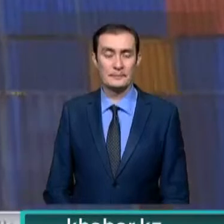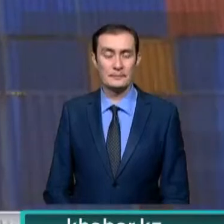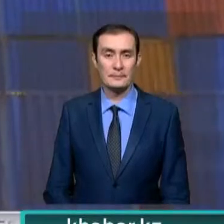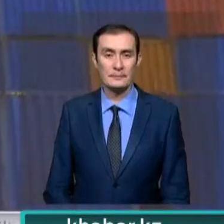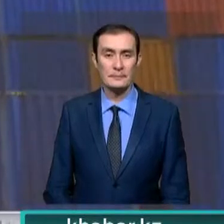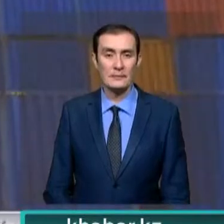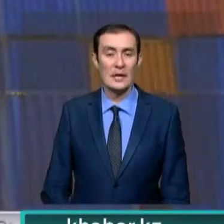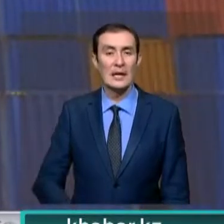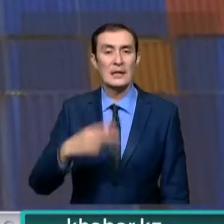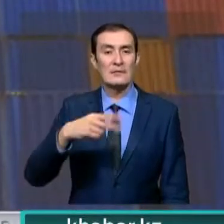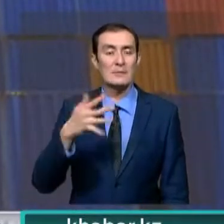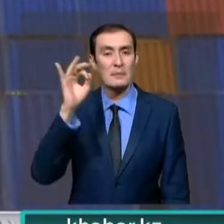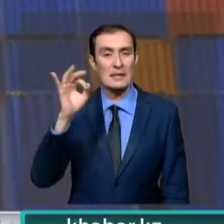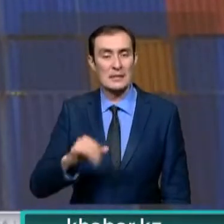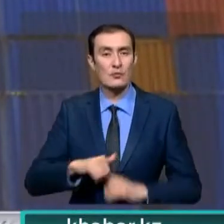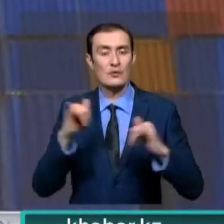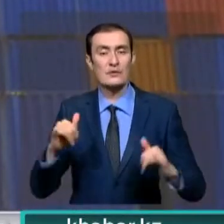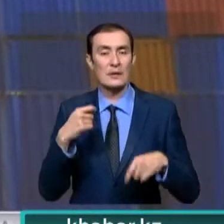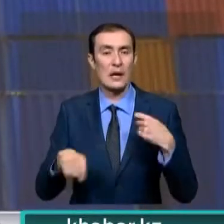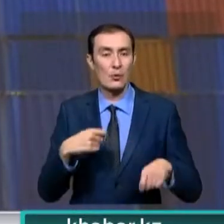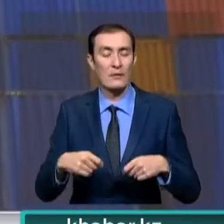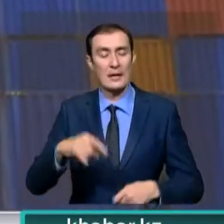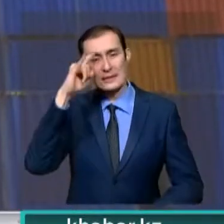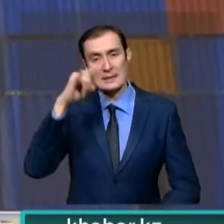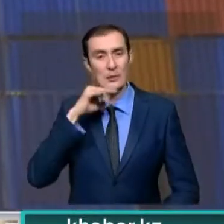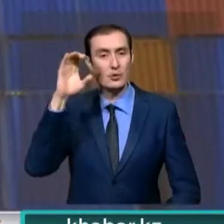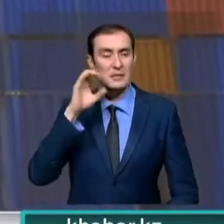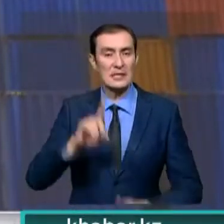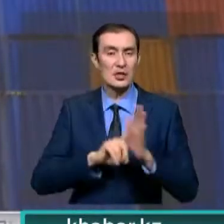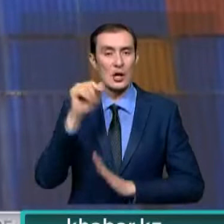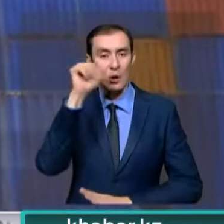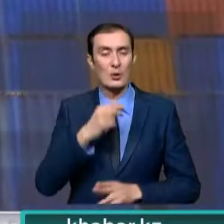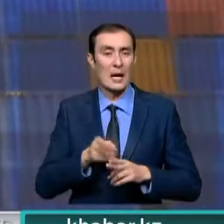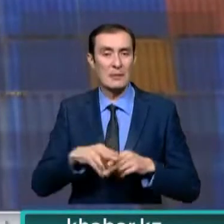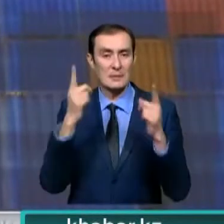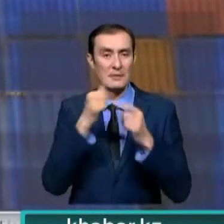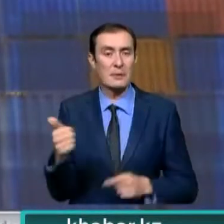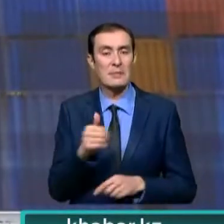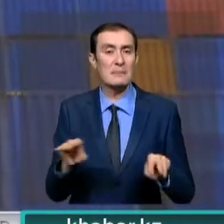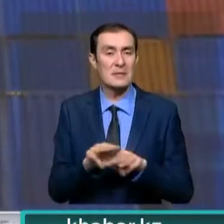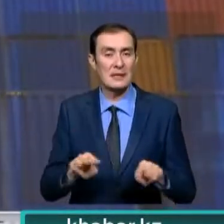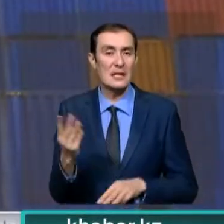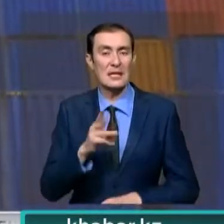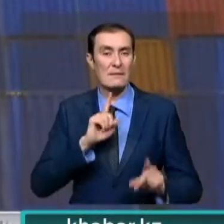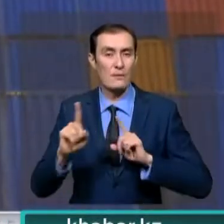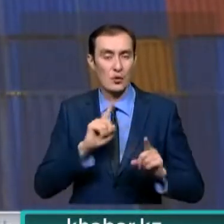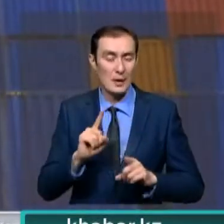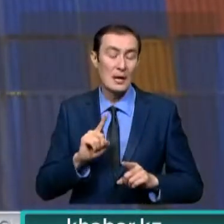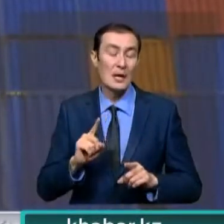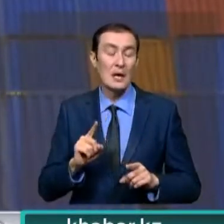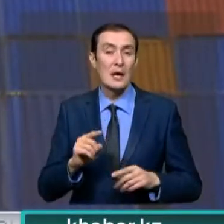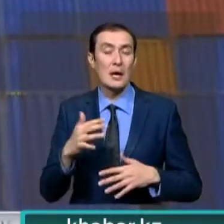на четверть вырос товарооборот между Казахстаном и Узбекистаном с начала года Об этом заявил Премьер на третьем форуме межрегионального